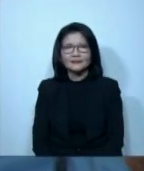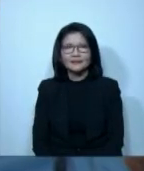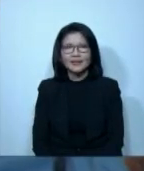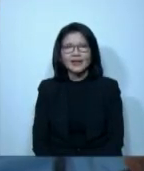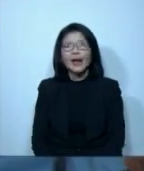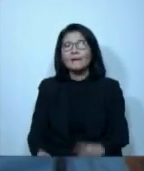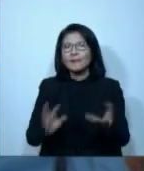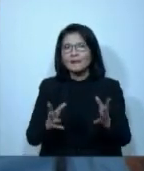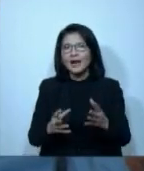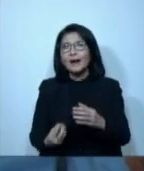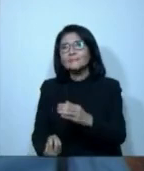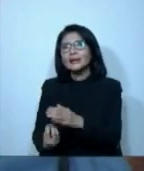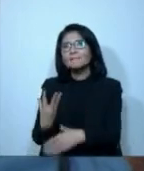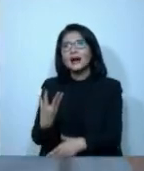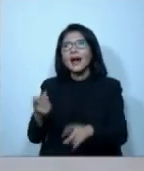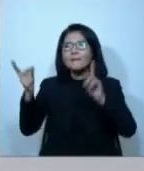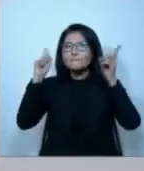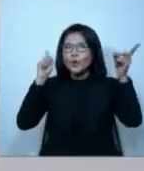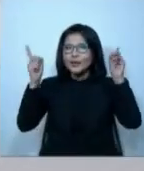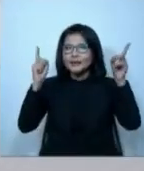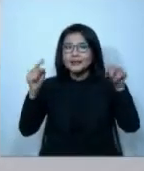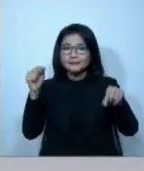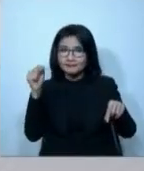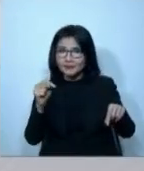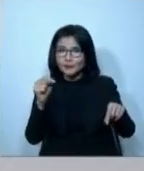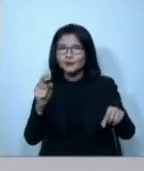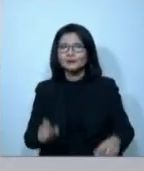suatu perkembangan politik itu